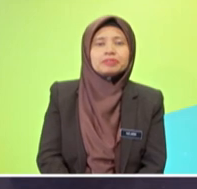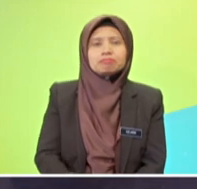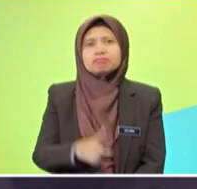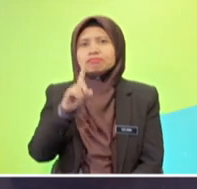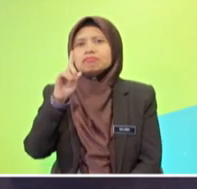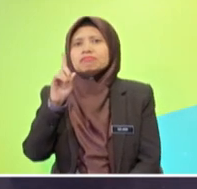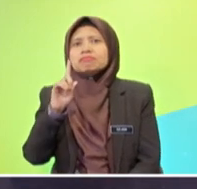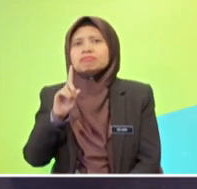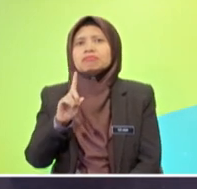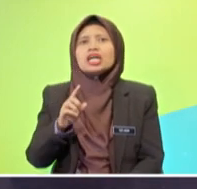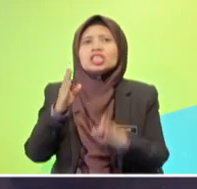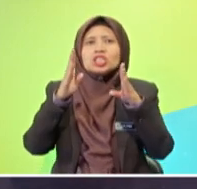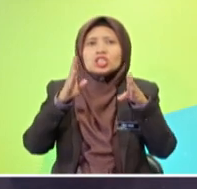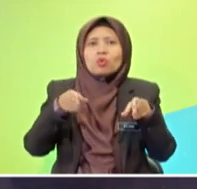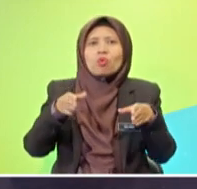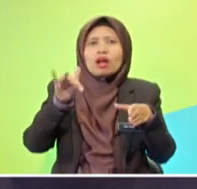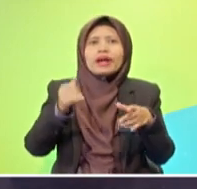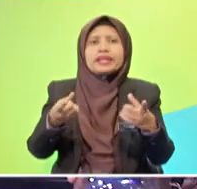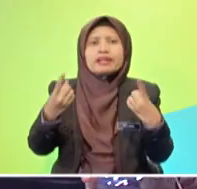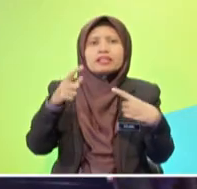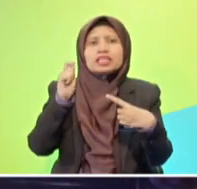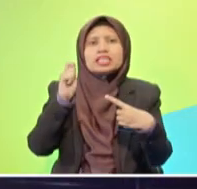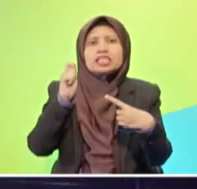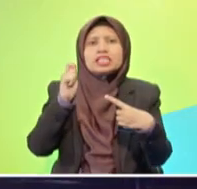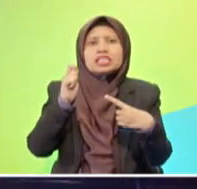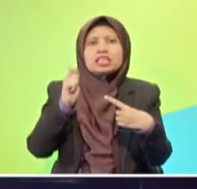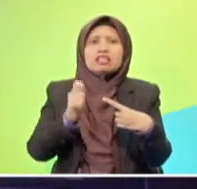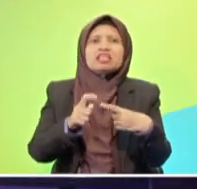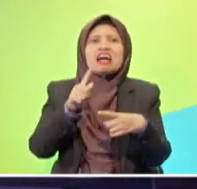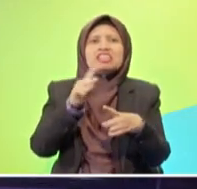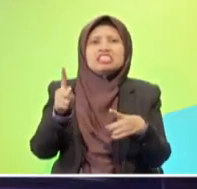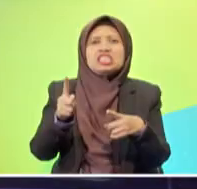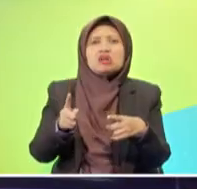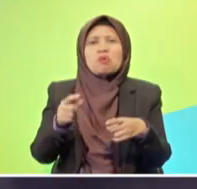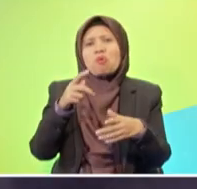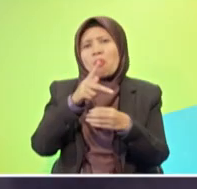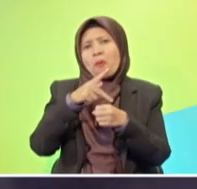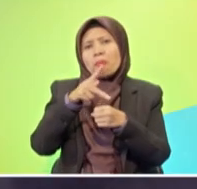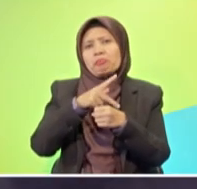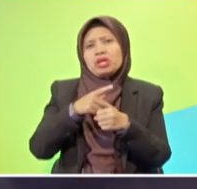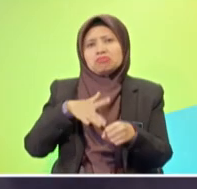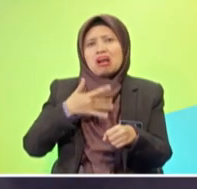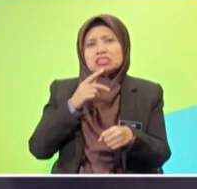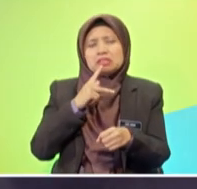mereka sudah pulang mak mereka kata kopi kita baik tidak sedap pula tuh